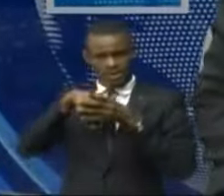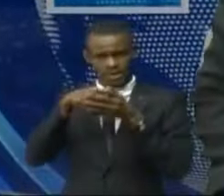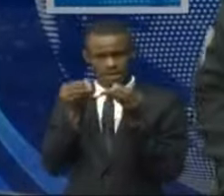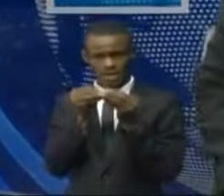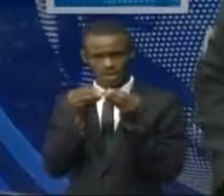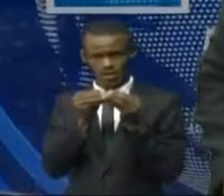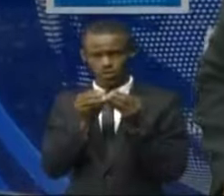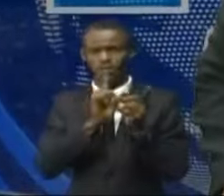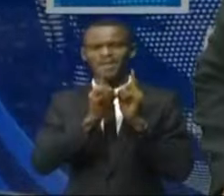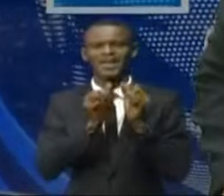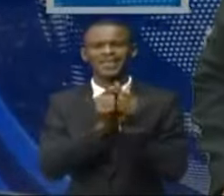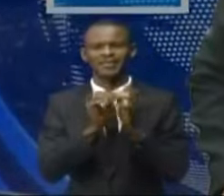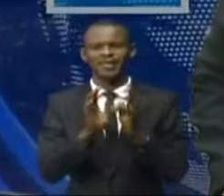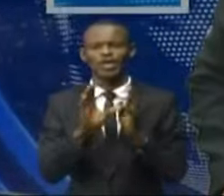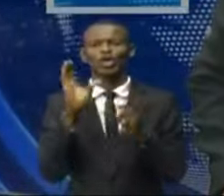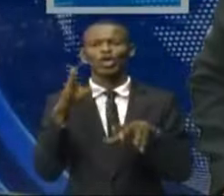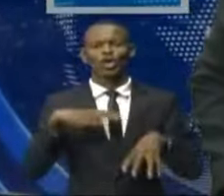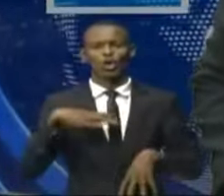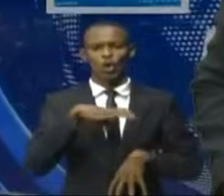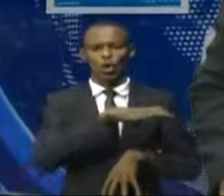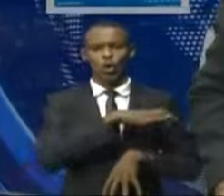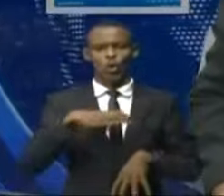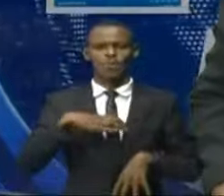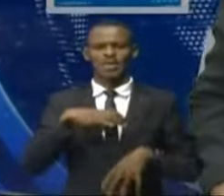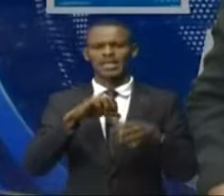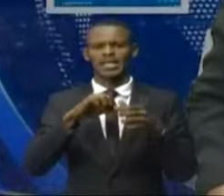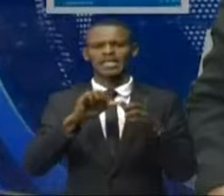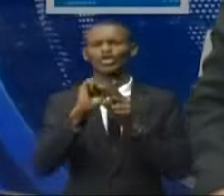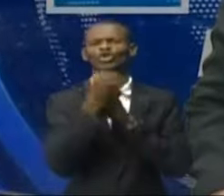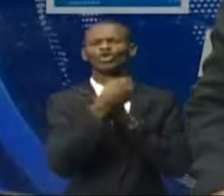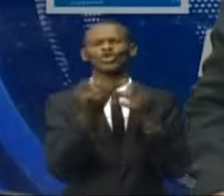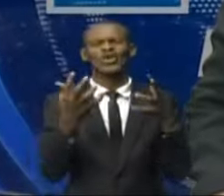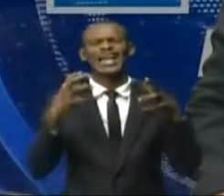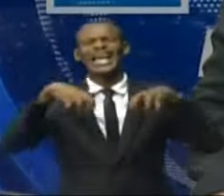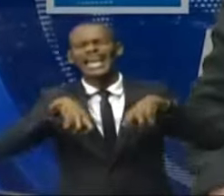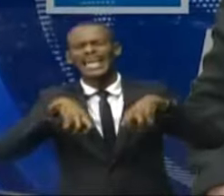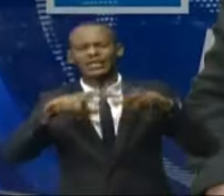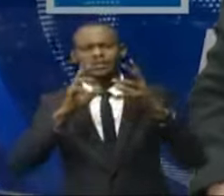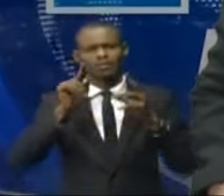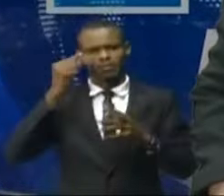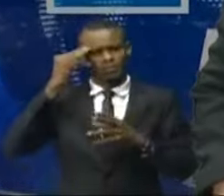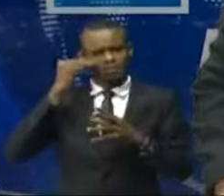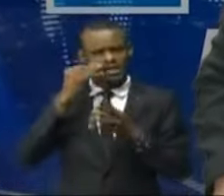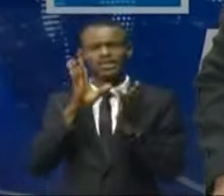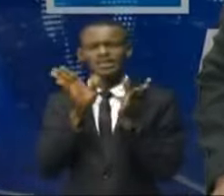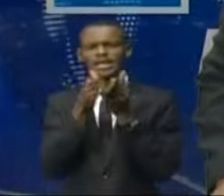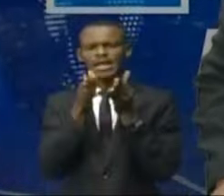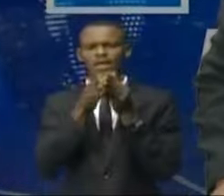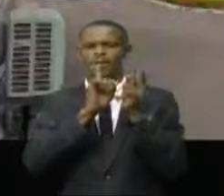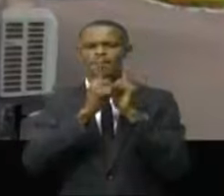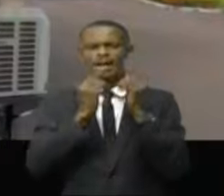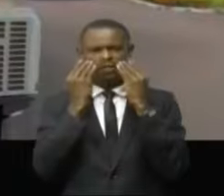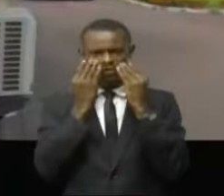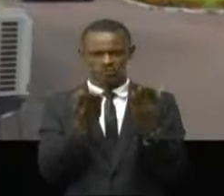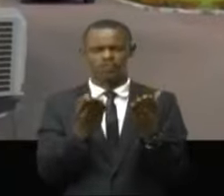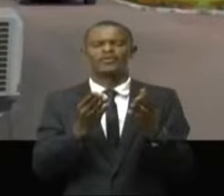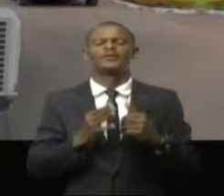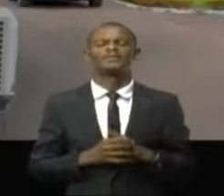de conjoncture présidé par Jean-Michel Samaloukonde. Reportage de Janine Kalenga, Julien Piana.